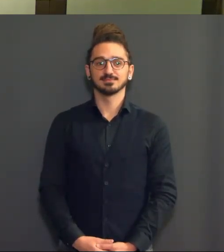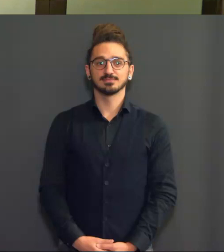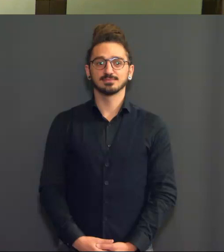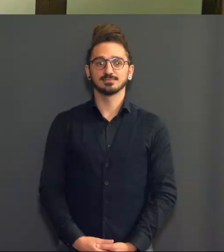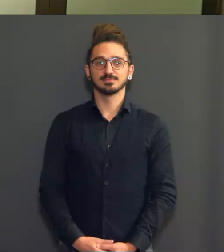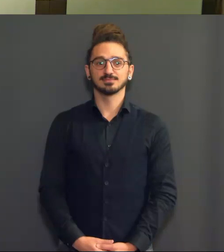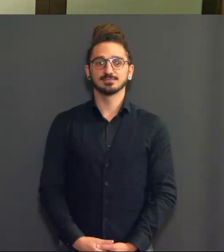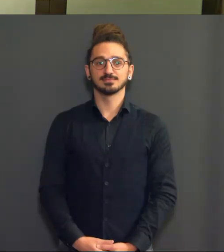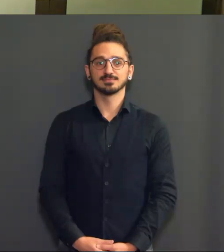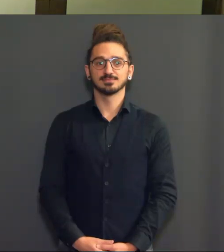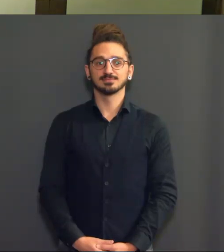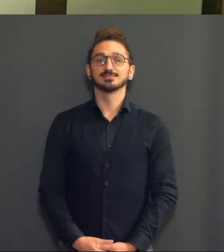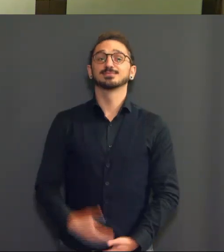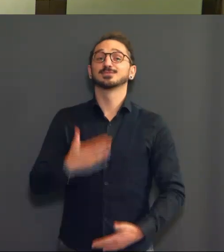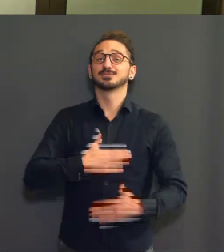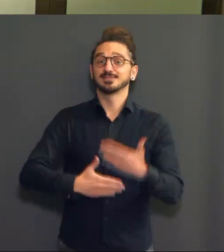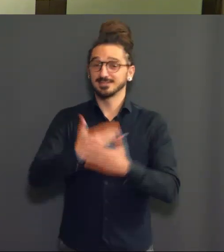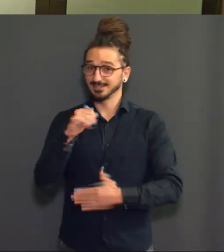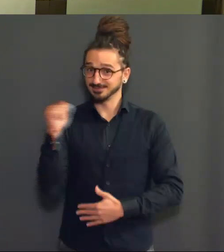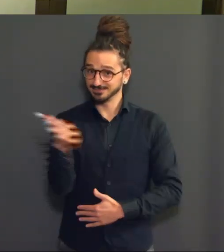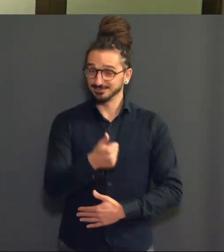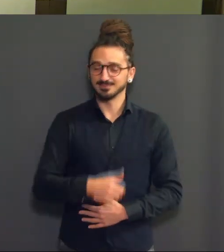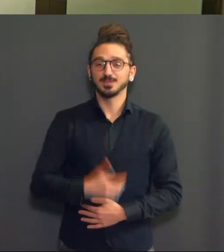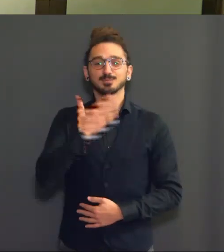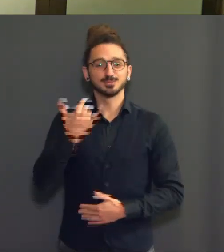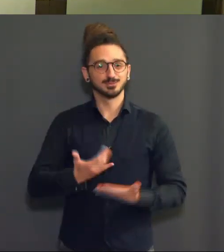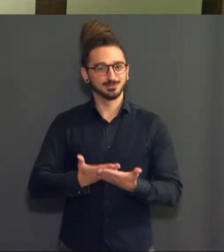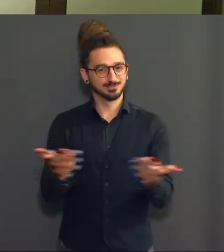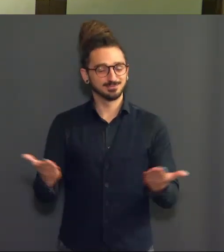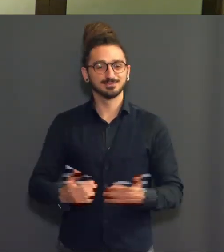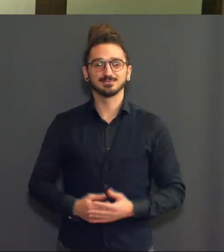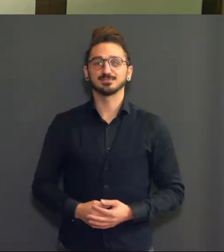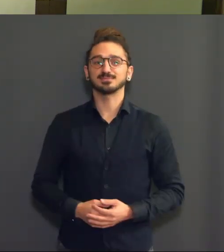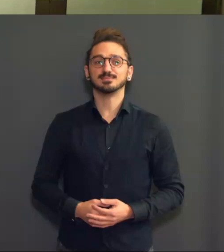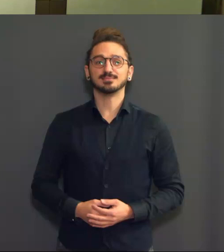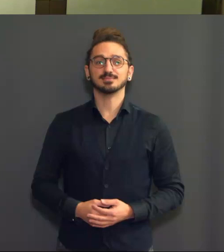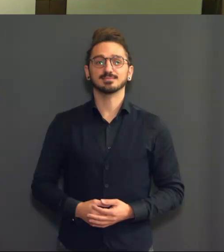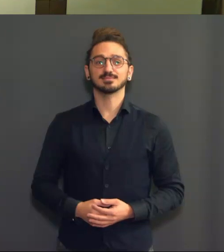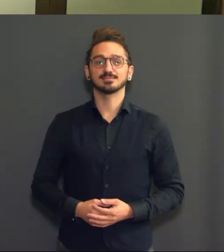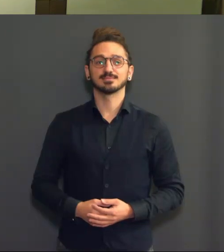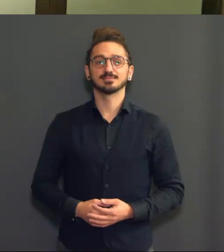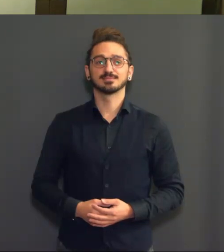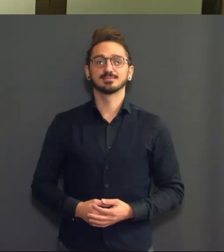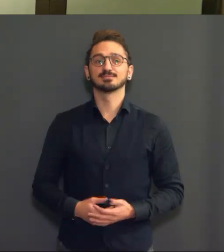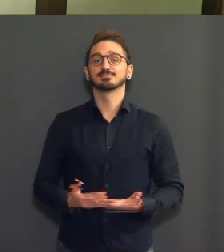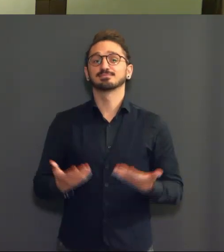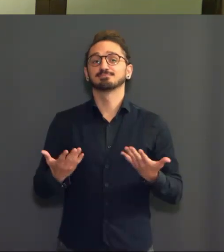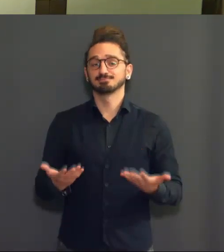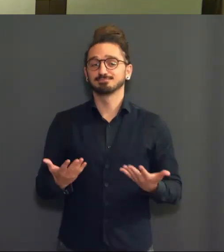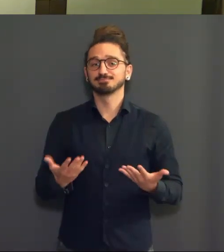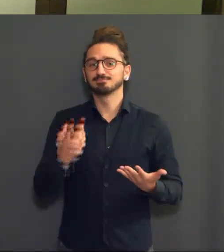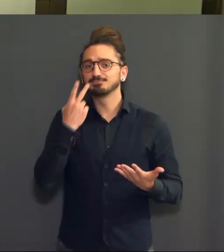Goedendag iedereen, bonjour à toutes, bonjour à tous. Alors, les indicateurs sont globalement au